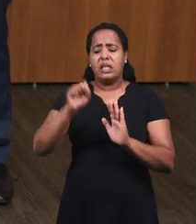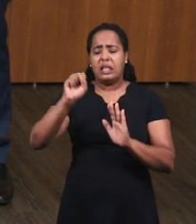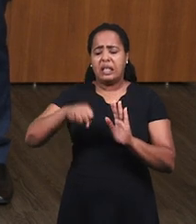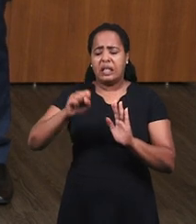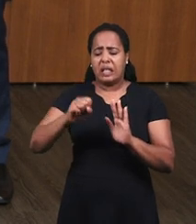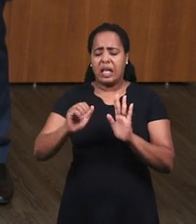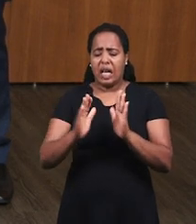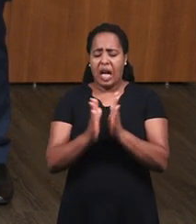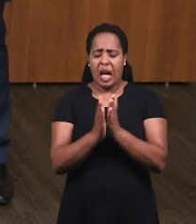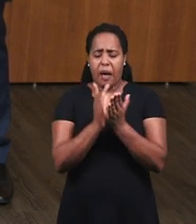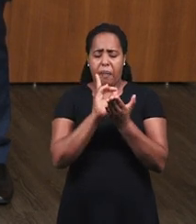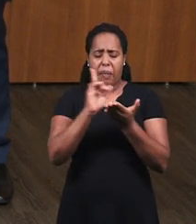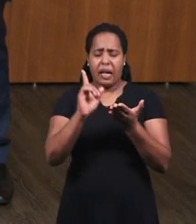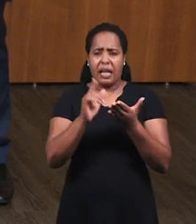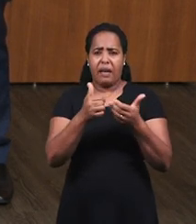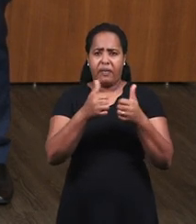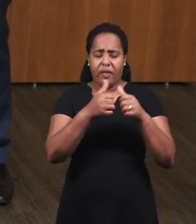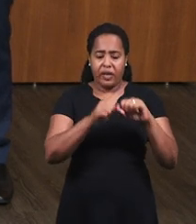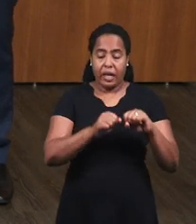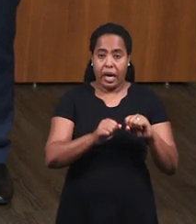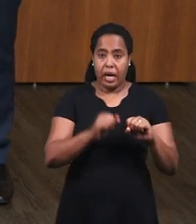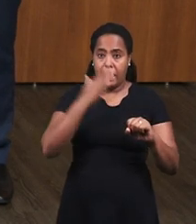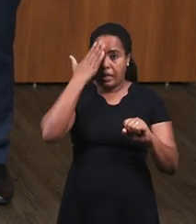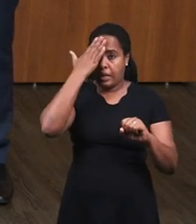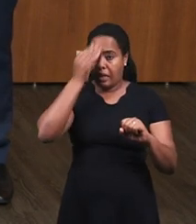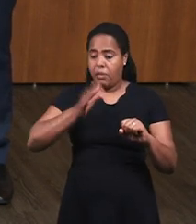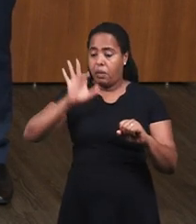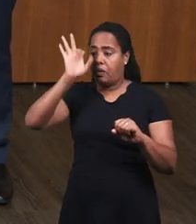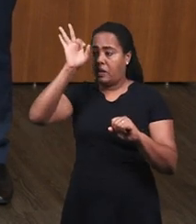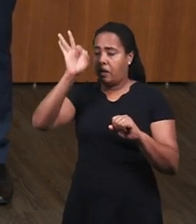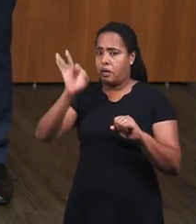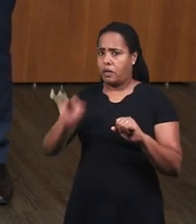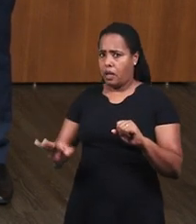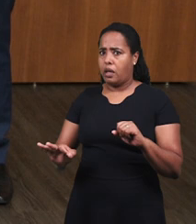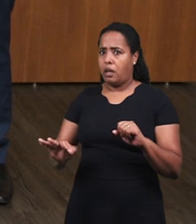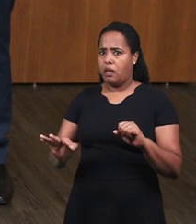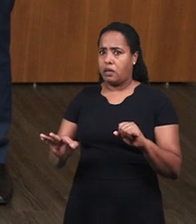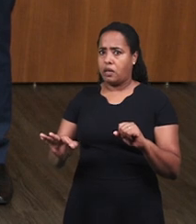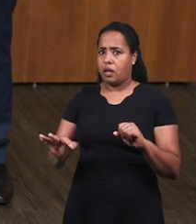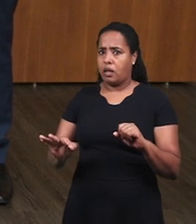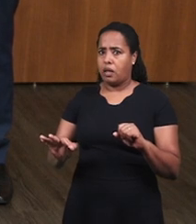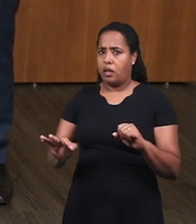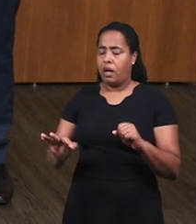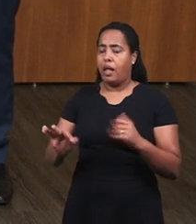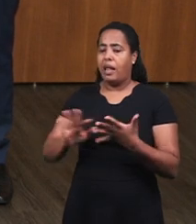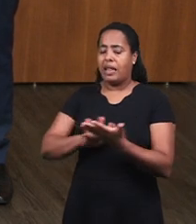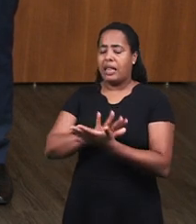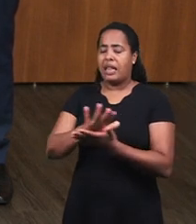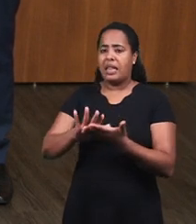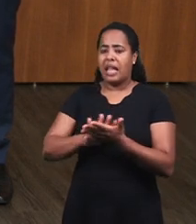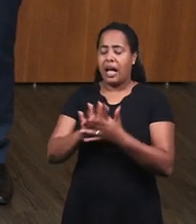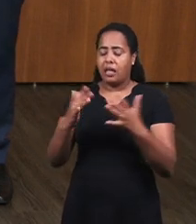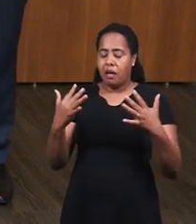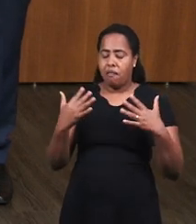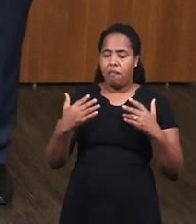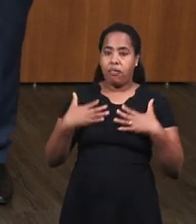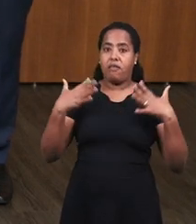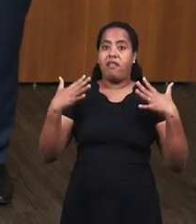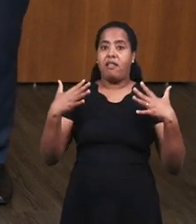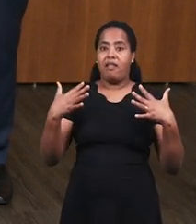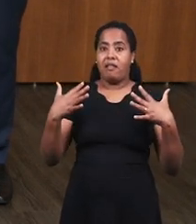cet hymne dit, oui, la parole restera, nous savons avec certitude, car